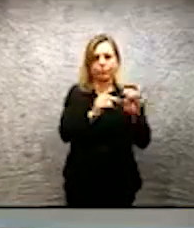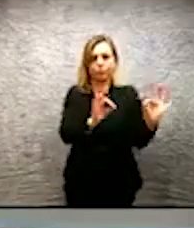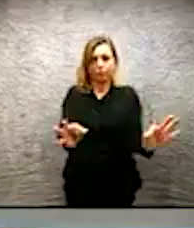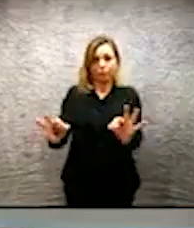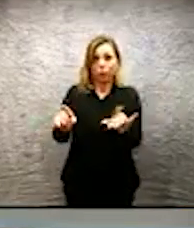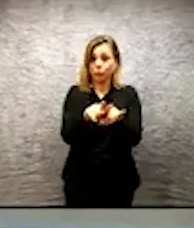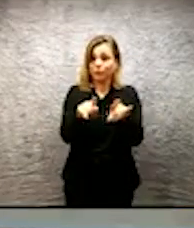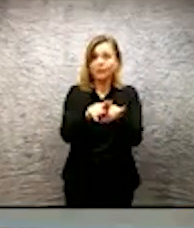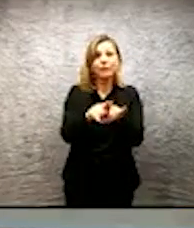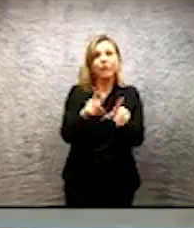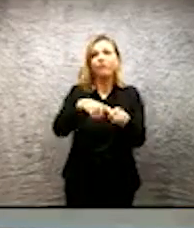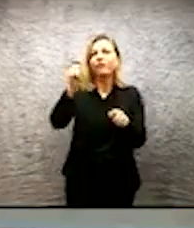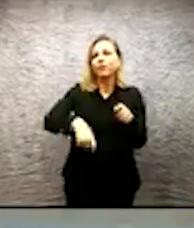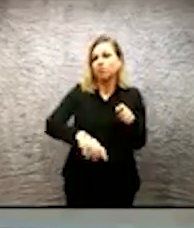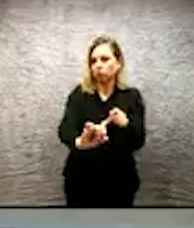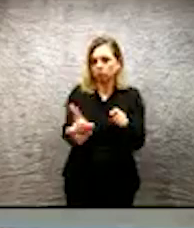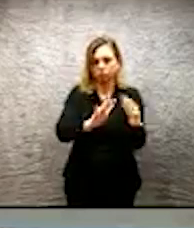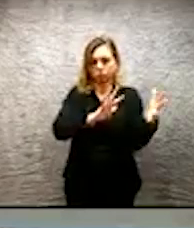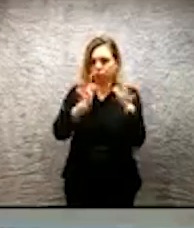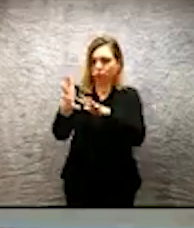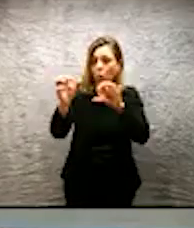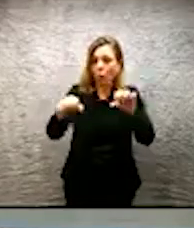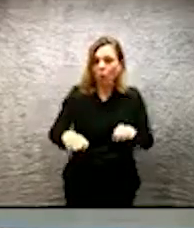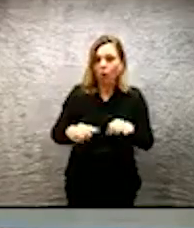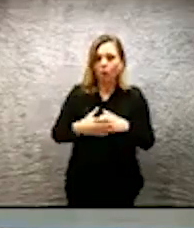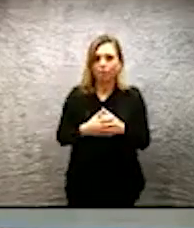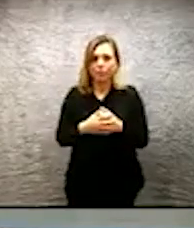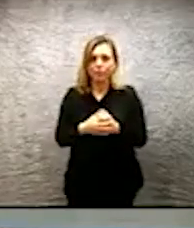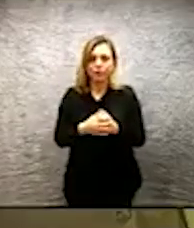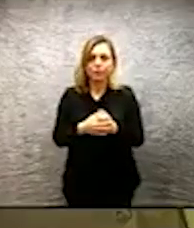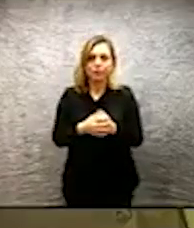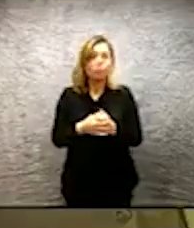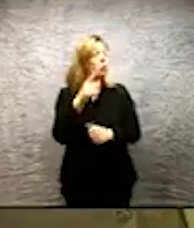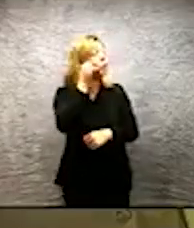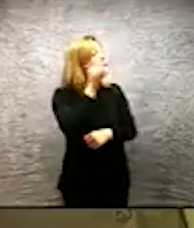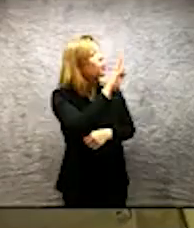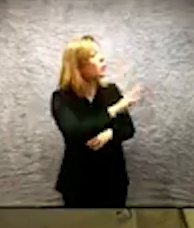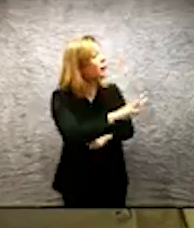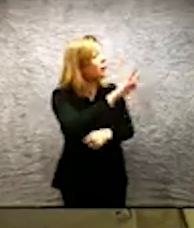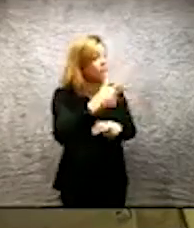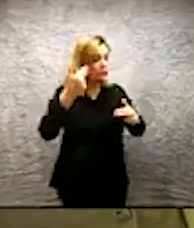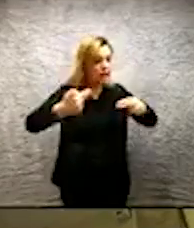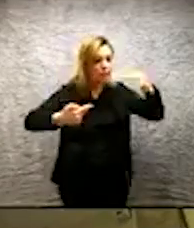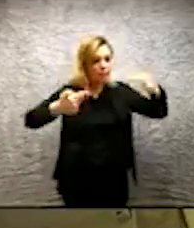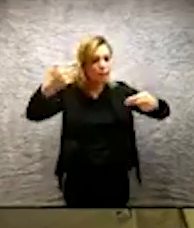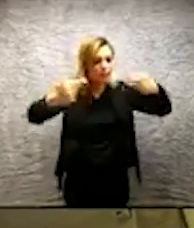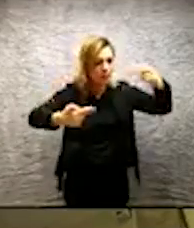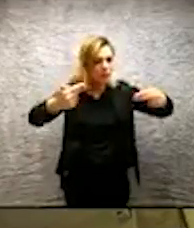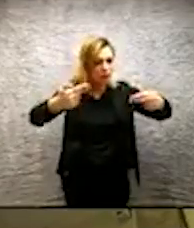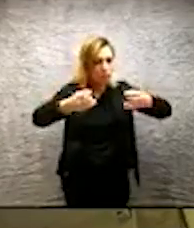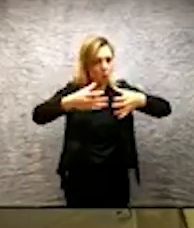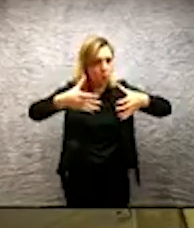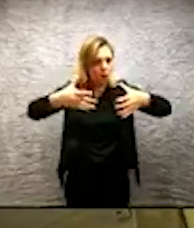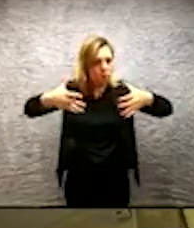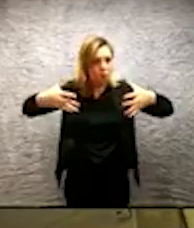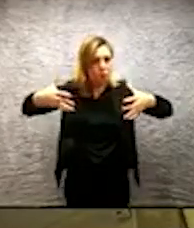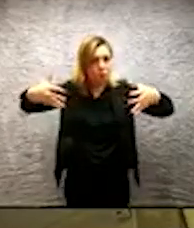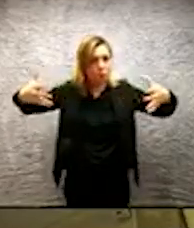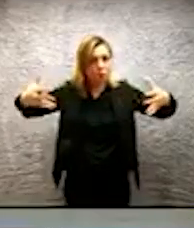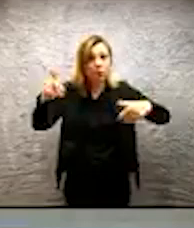évolutif, puisque si on a un nombre de caméras, M. Viterbeck, qui augmente encore, forcément la clé de répartition